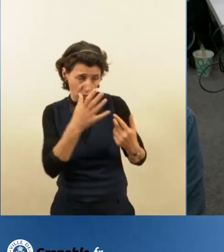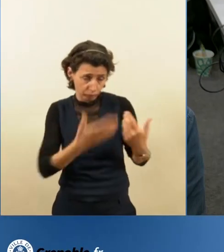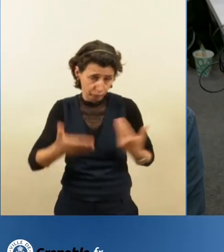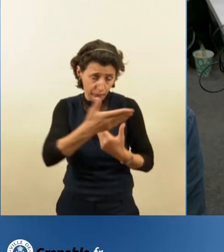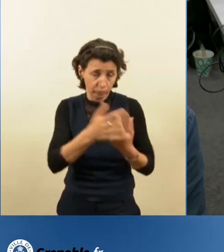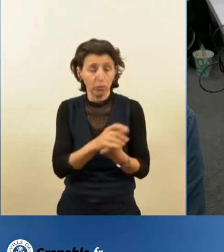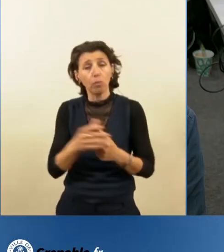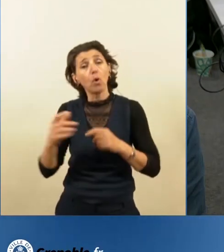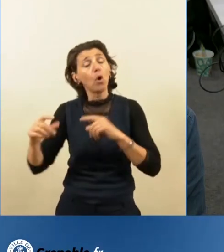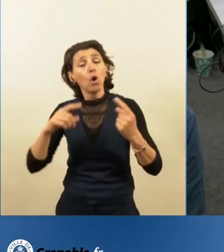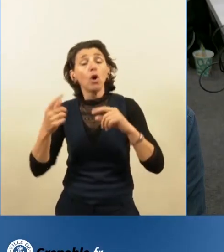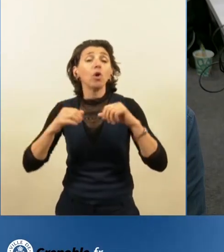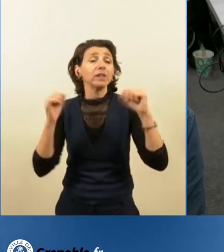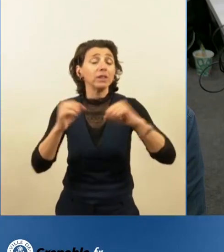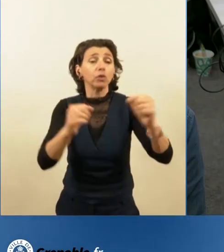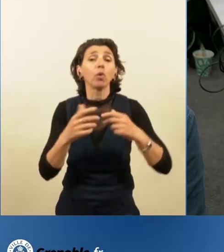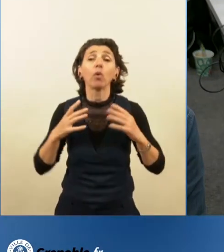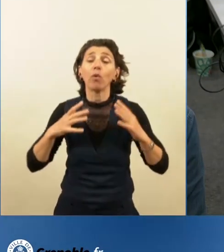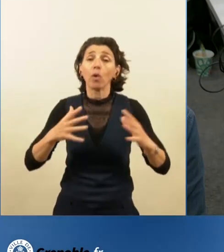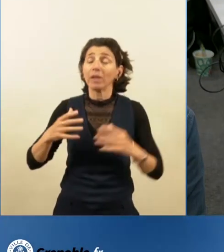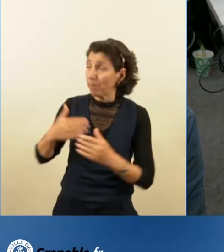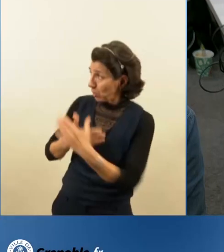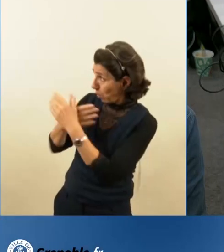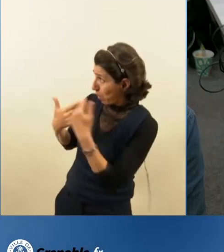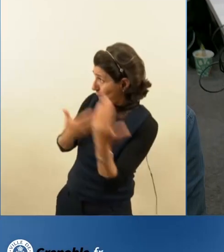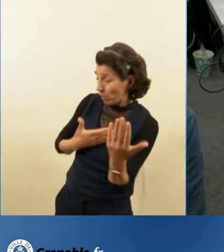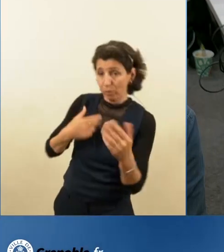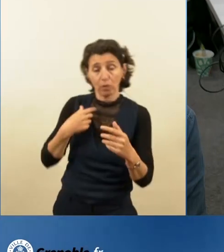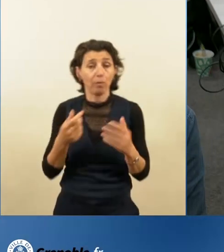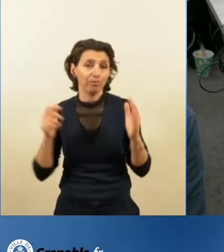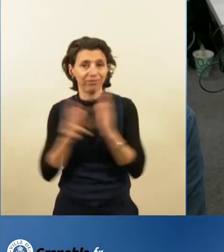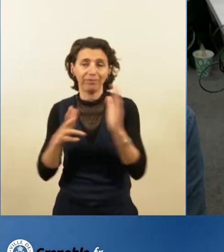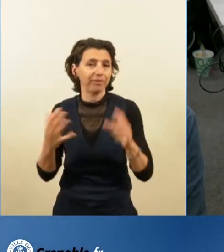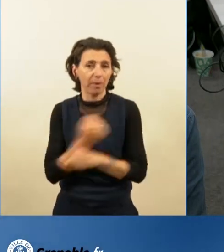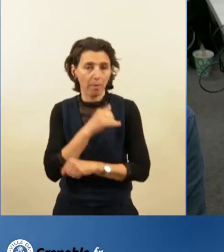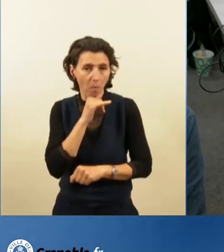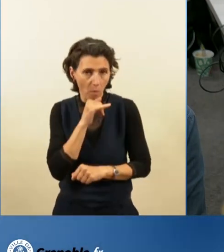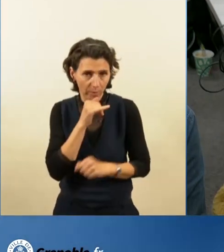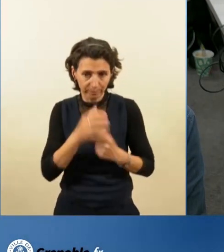lancée par la métropole n'ont pas validé les orientations portées à ce jour par la Ville de Grenoble